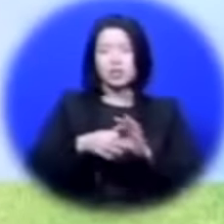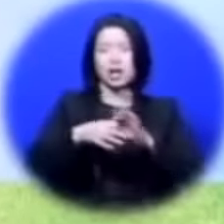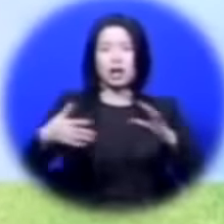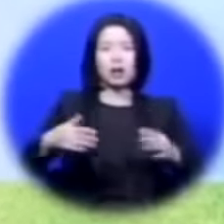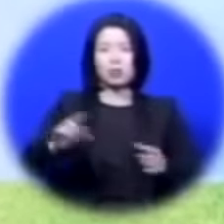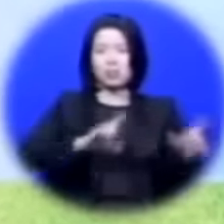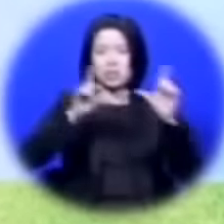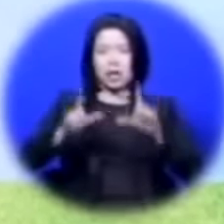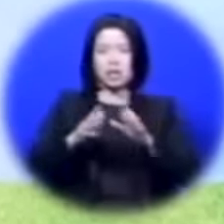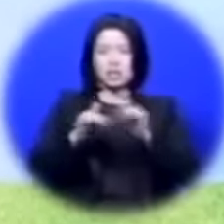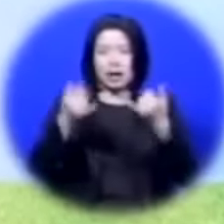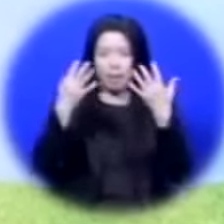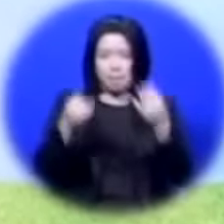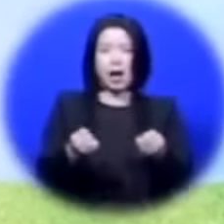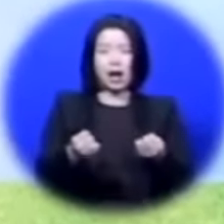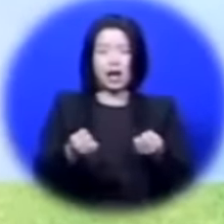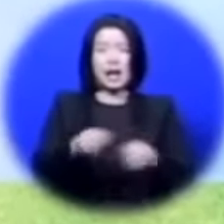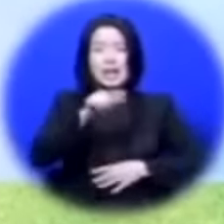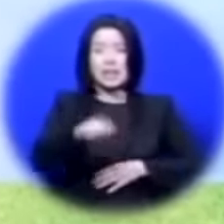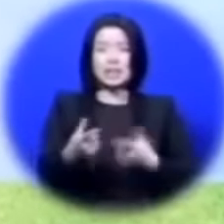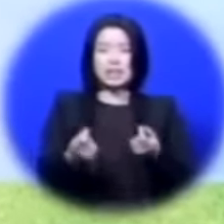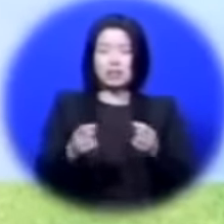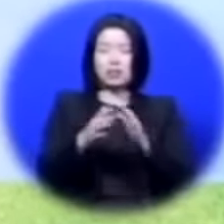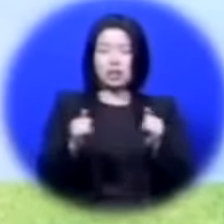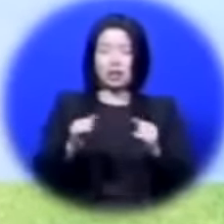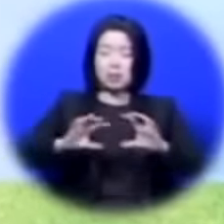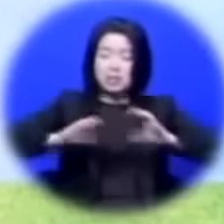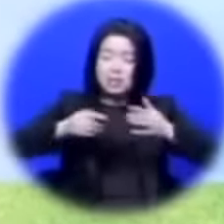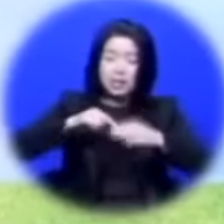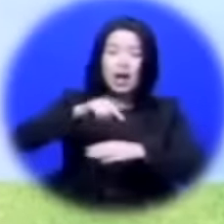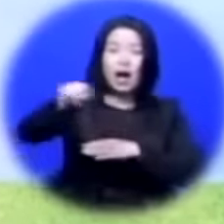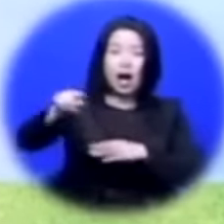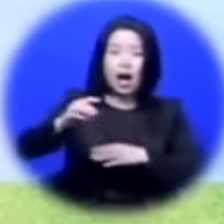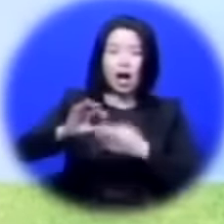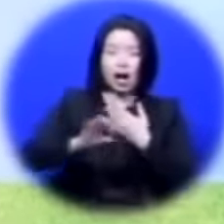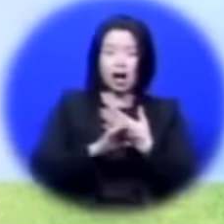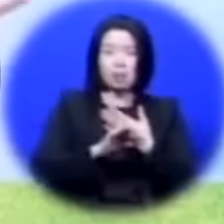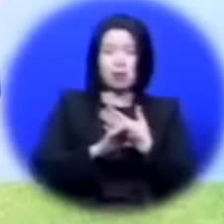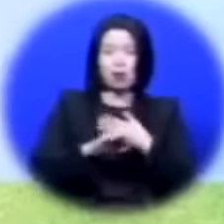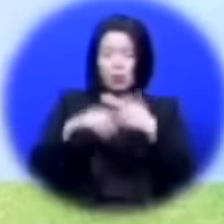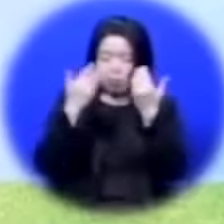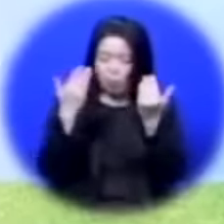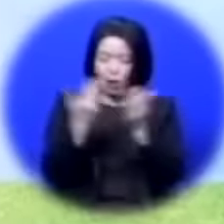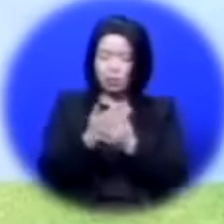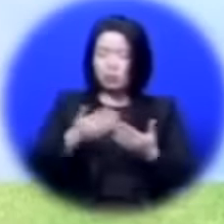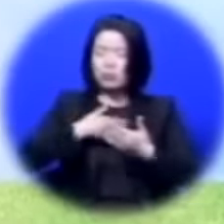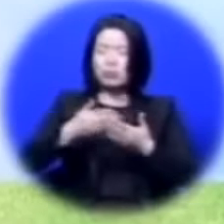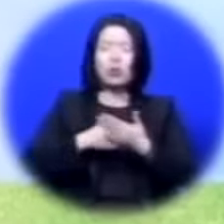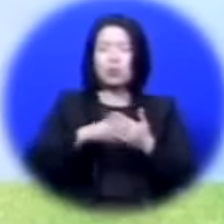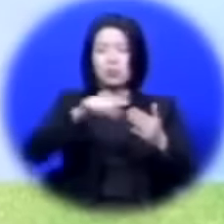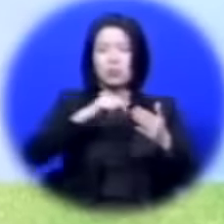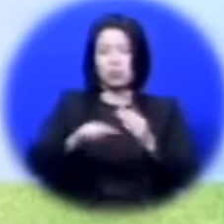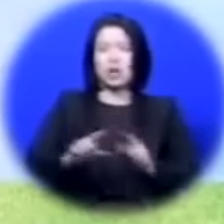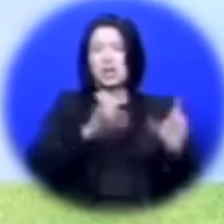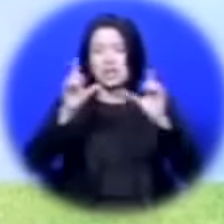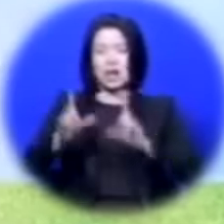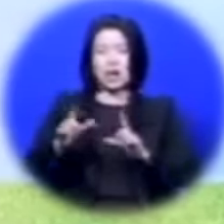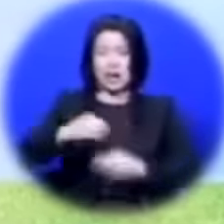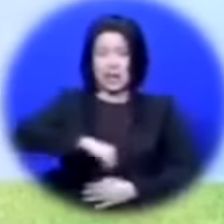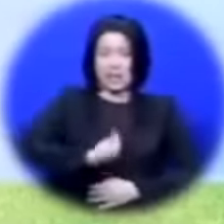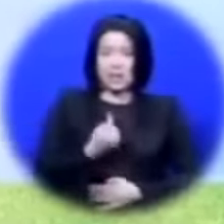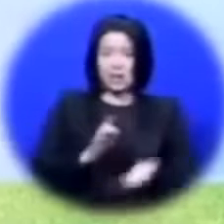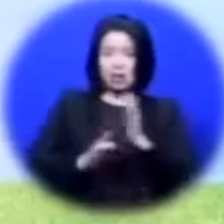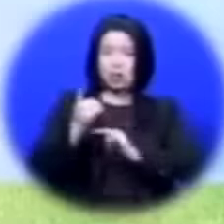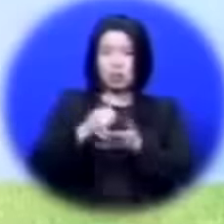많습니다 이런 사람들은 세상에 나가면 완전히 두려움 속에 살아요 자기가